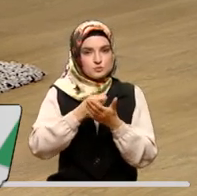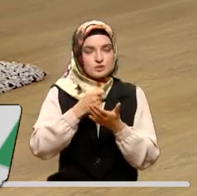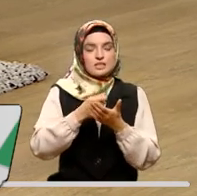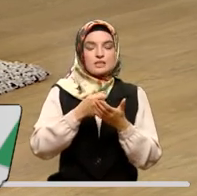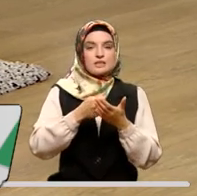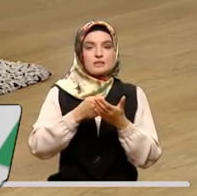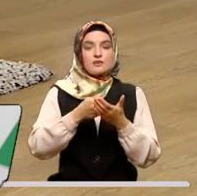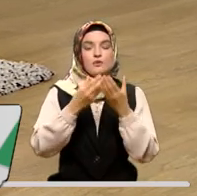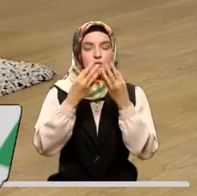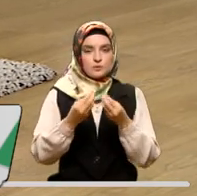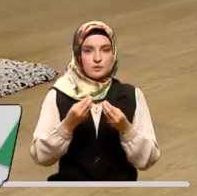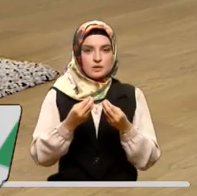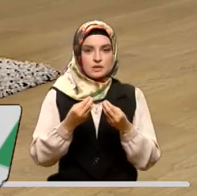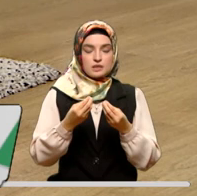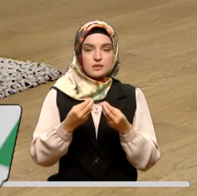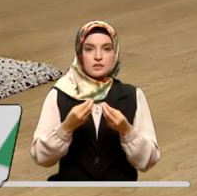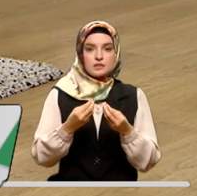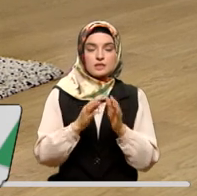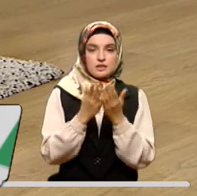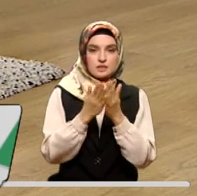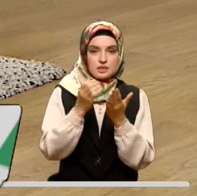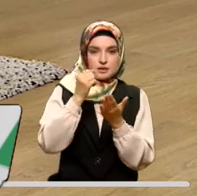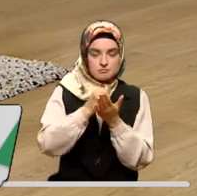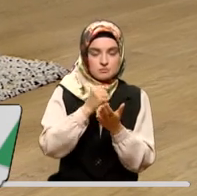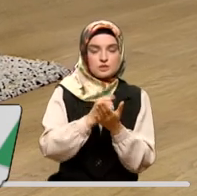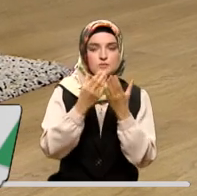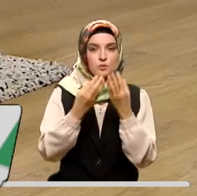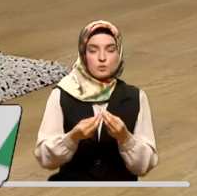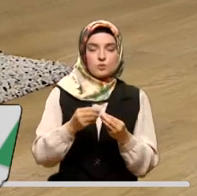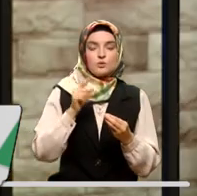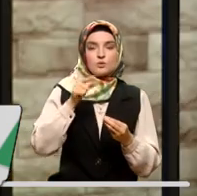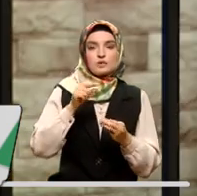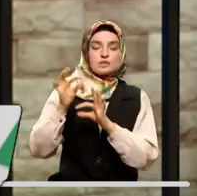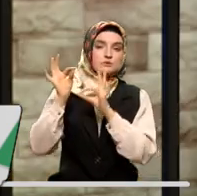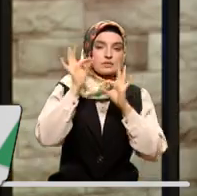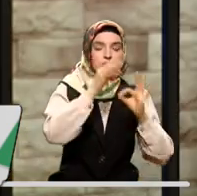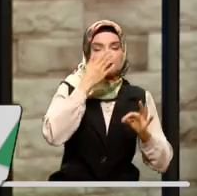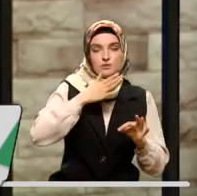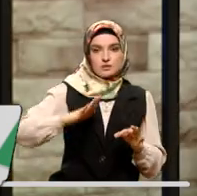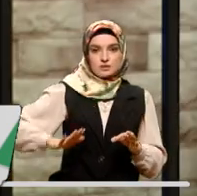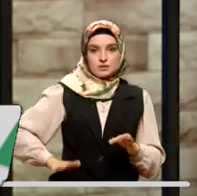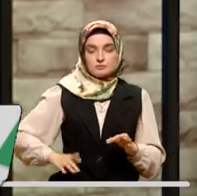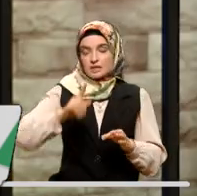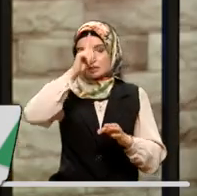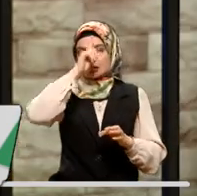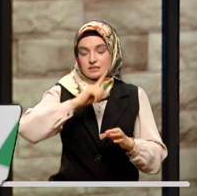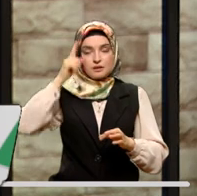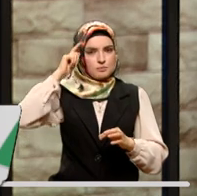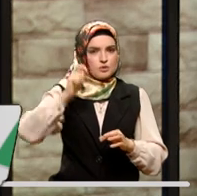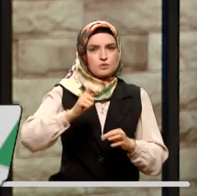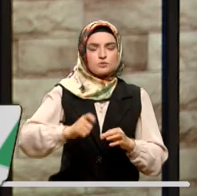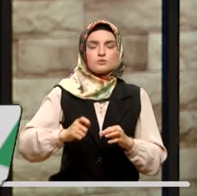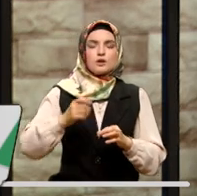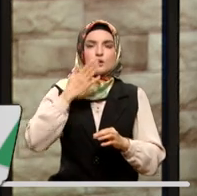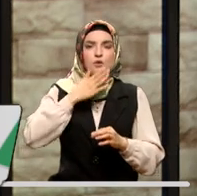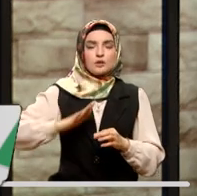kitap basımı gerçekleştirildi. Onlar ulaştırılacak öğrencilerimize. Özellikle ilk kez başvuran öğrencilerimizin